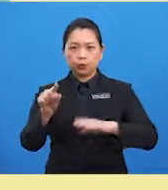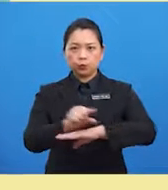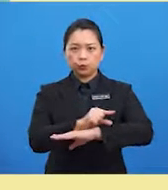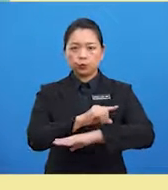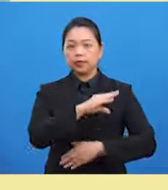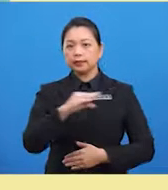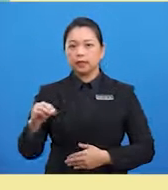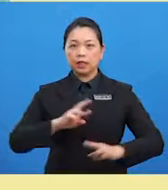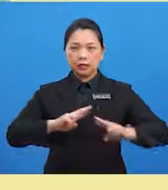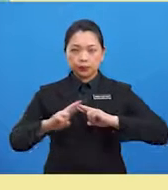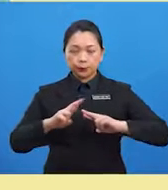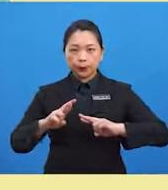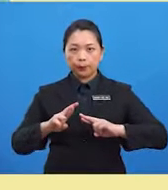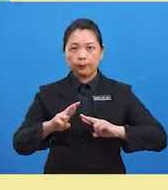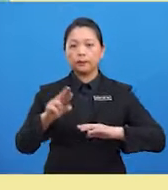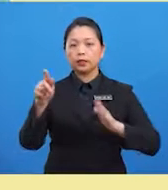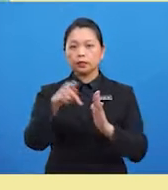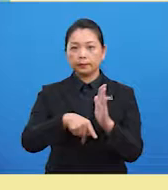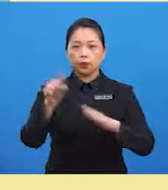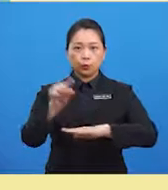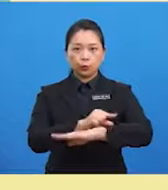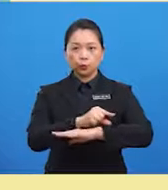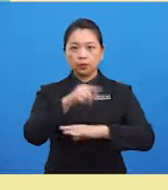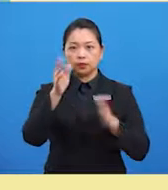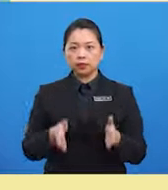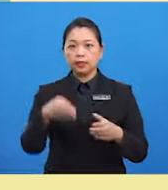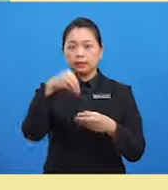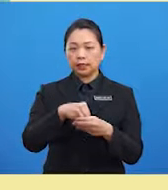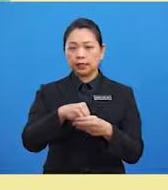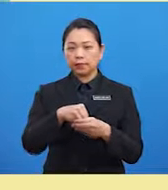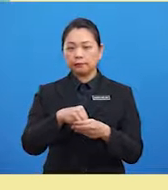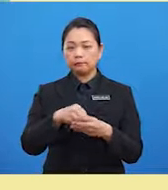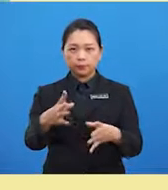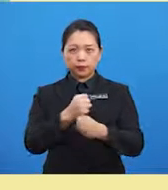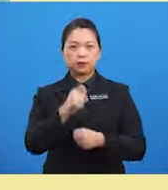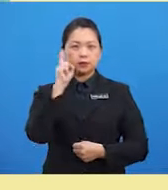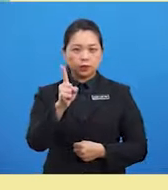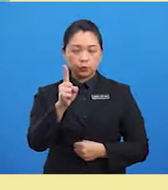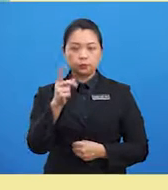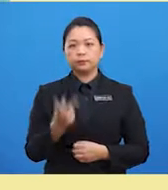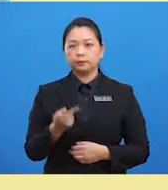dan respon pembeli dalam memperoleh sesuatu produk.